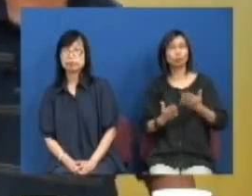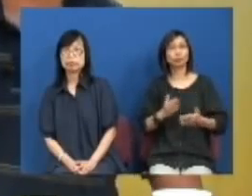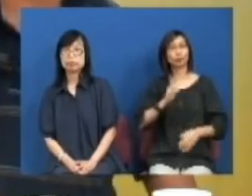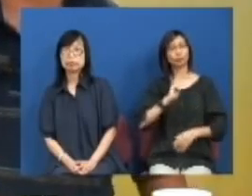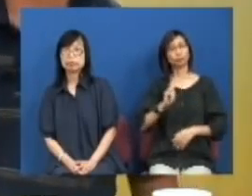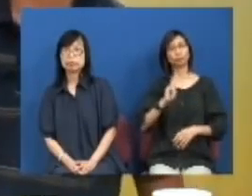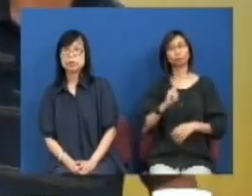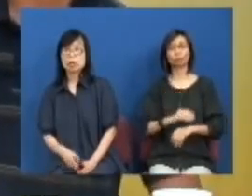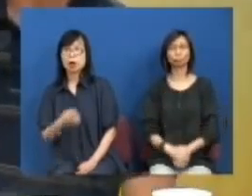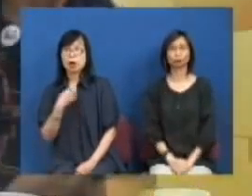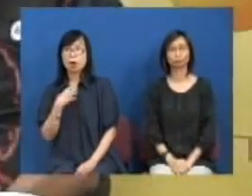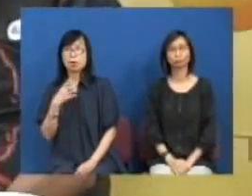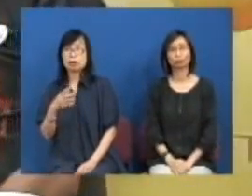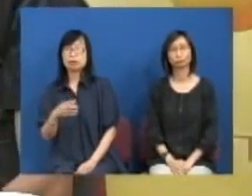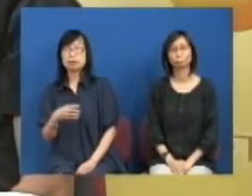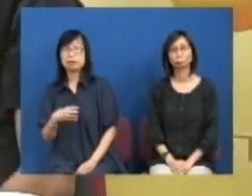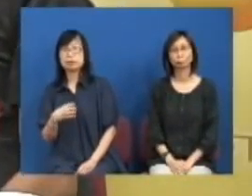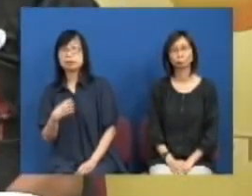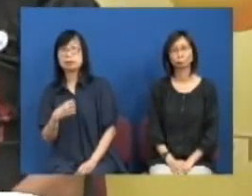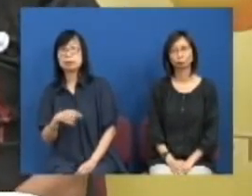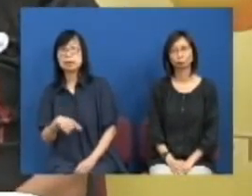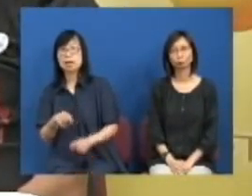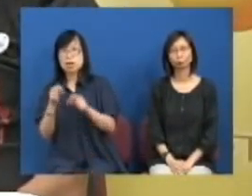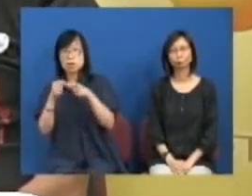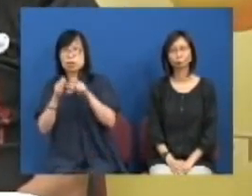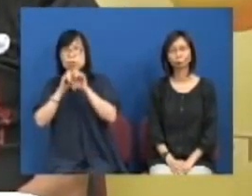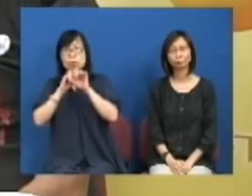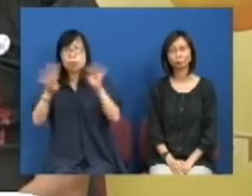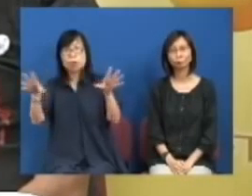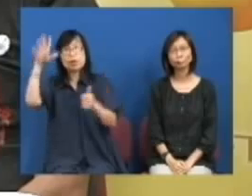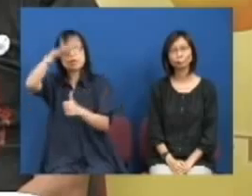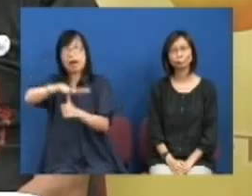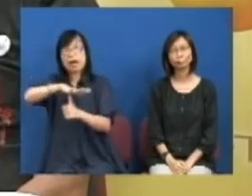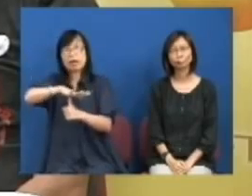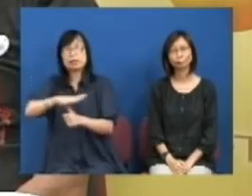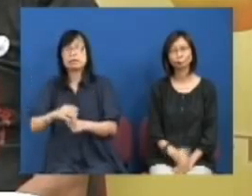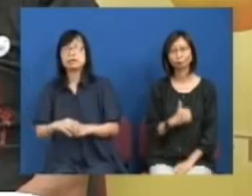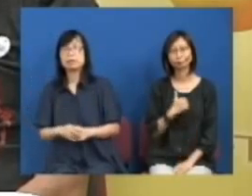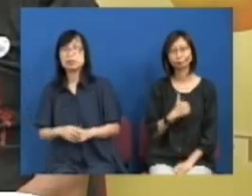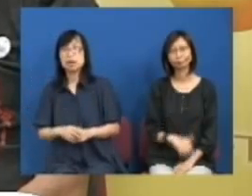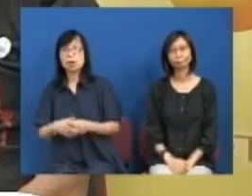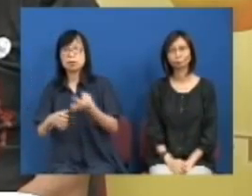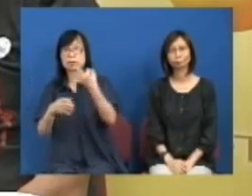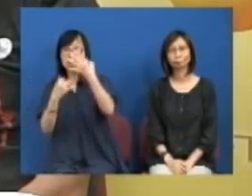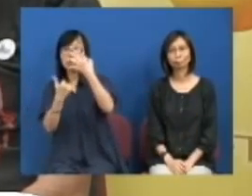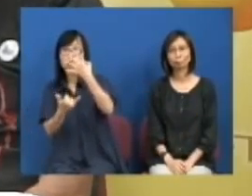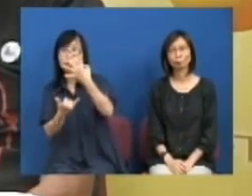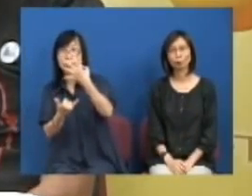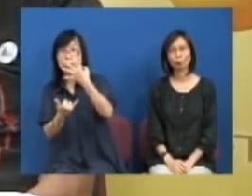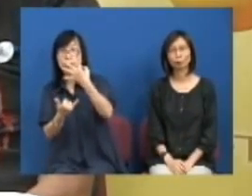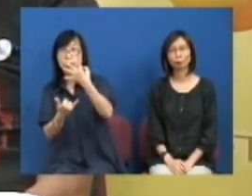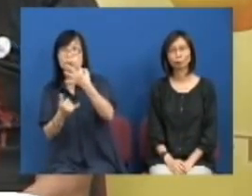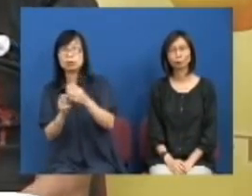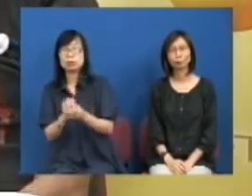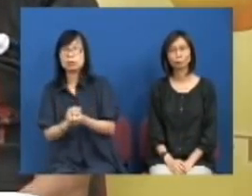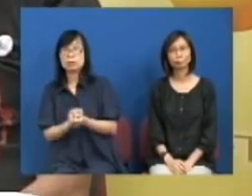係用翻？ 我覺得係而家直頭係公開打壓呢個抗爭運動啦。咁好似三月六號嘅逮捕咗113